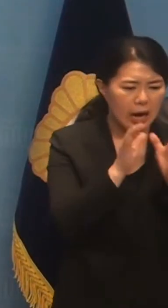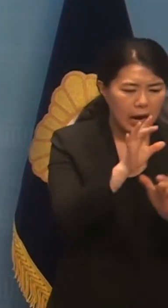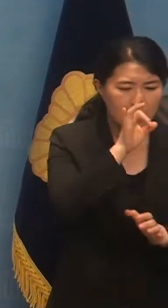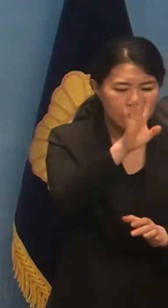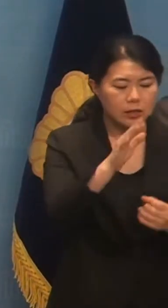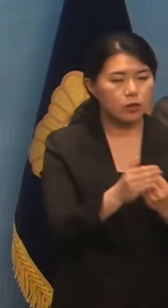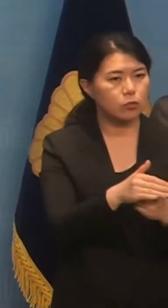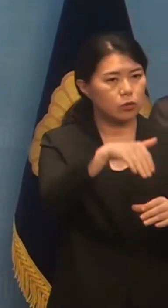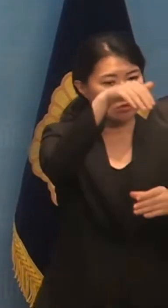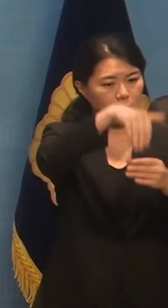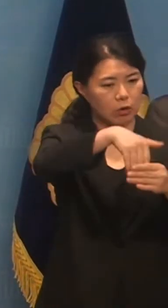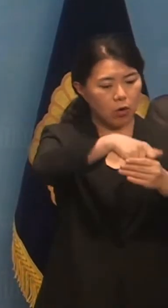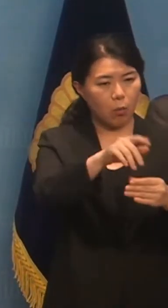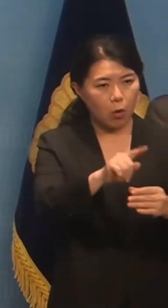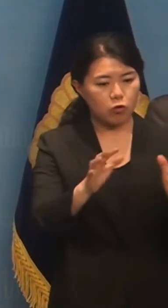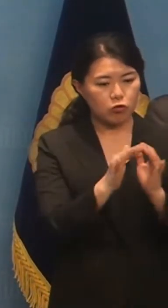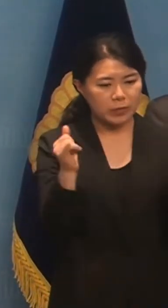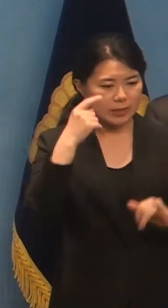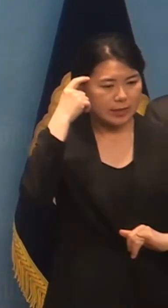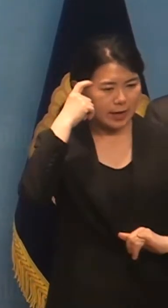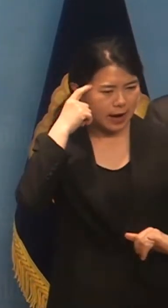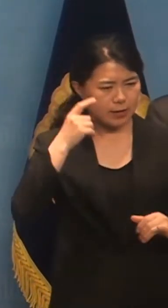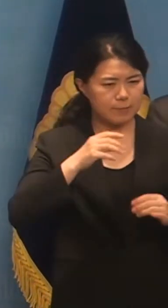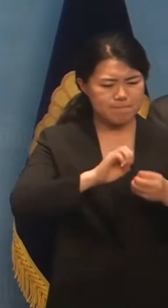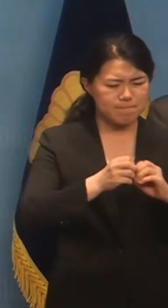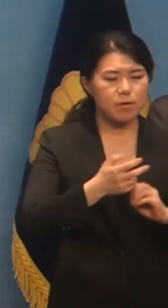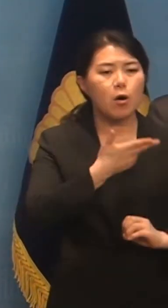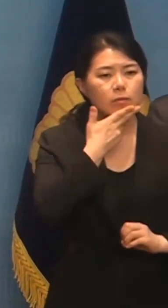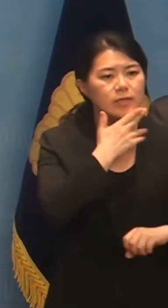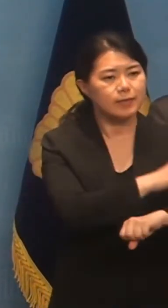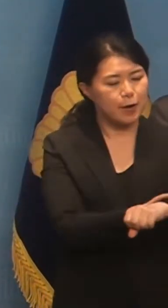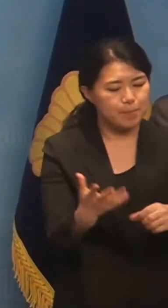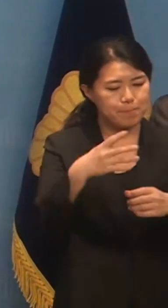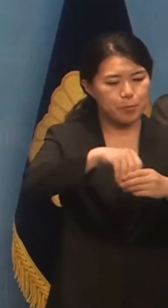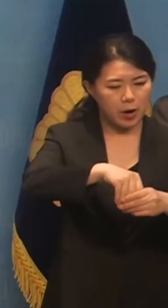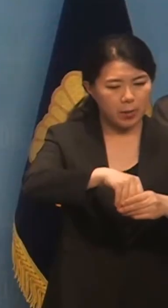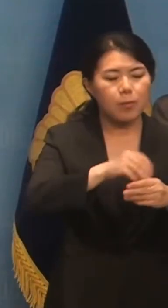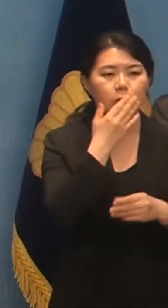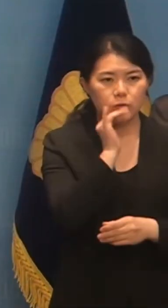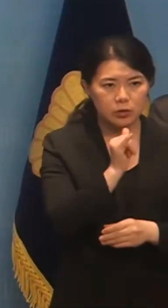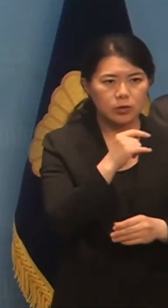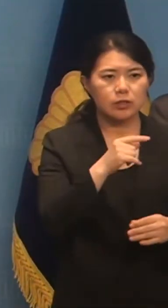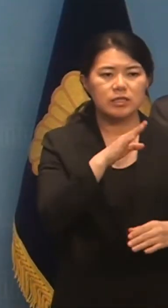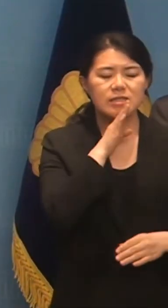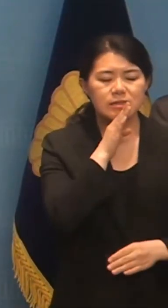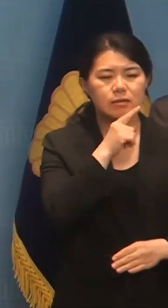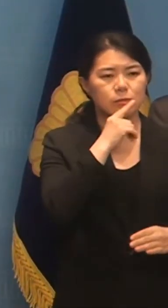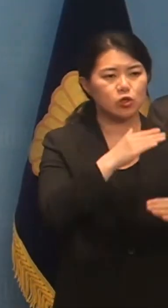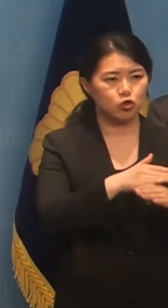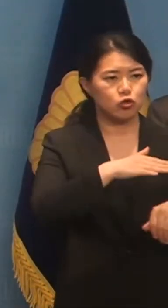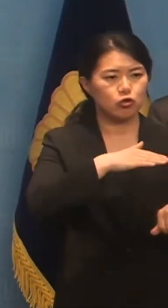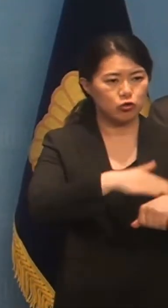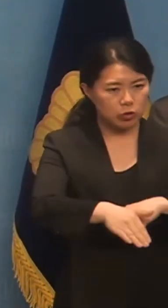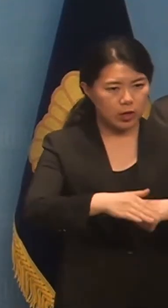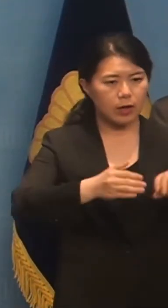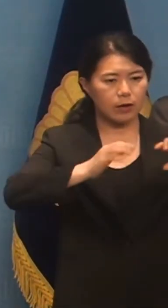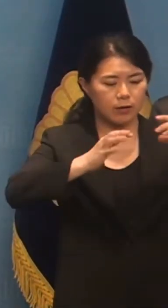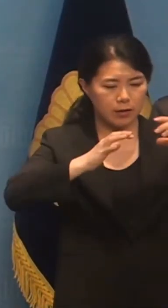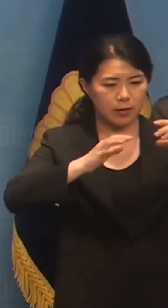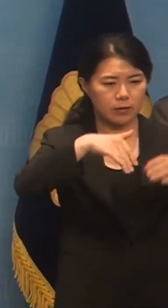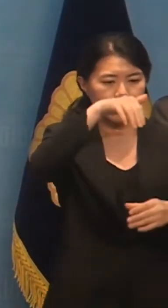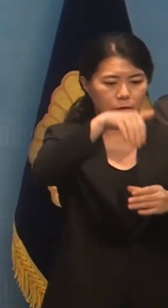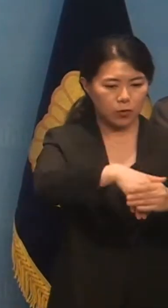이번 선거는 국민의 뜻이 왜곡 없이 반영되는 진정한 민주공화국의 선거가 되어야